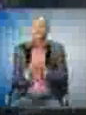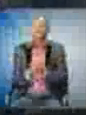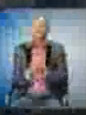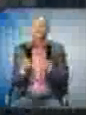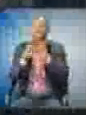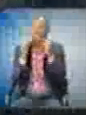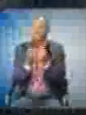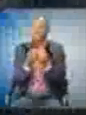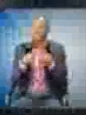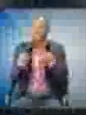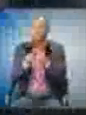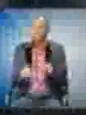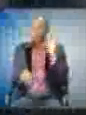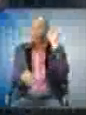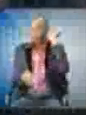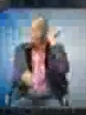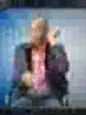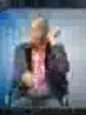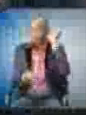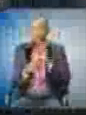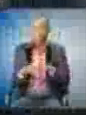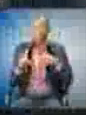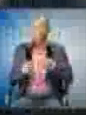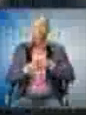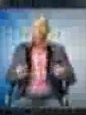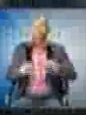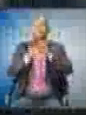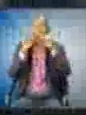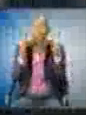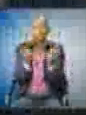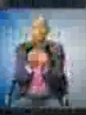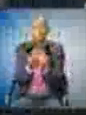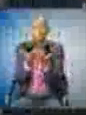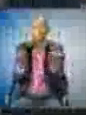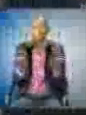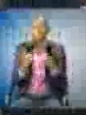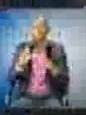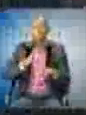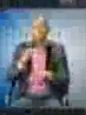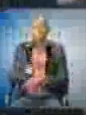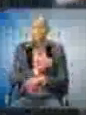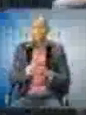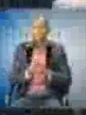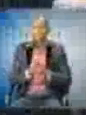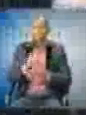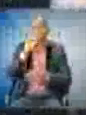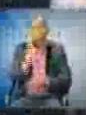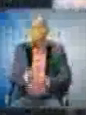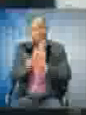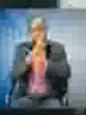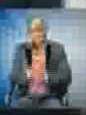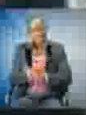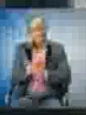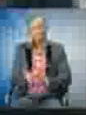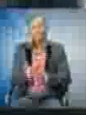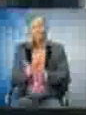Et il y a plusieurs sociétés à Likasi. Ces gens-là doivent encadrer aussi là la